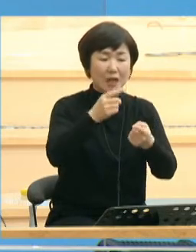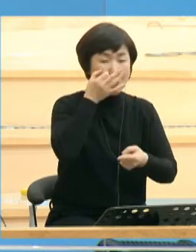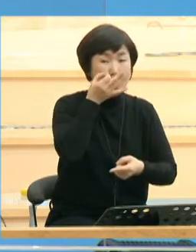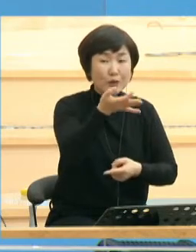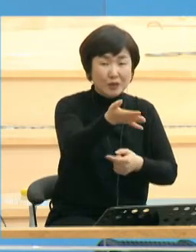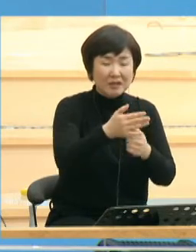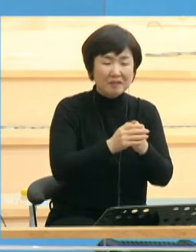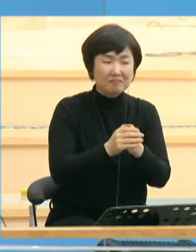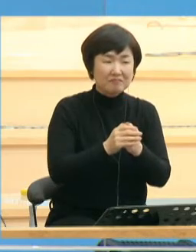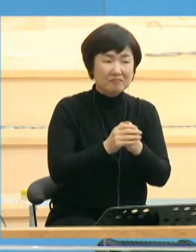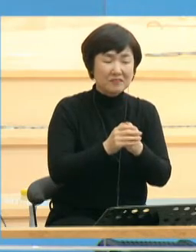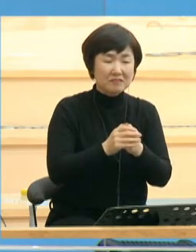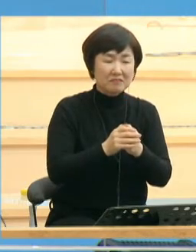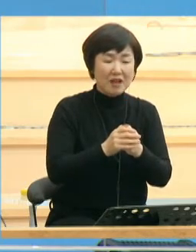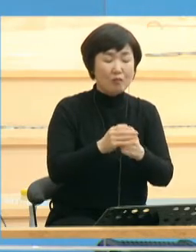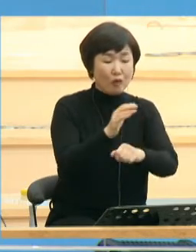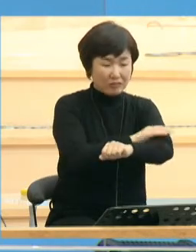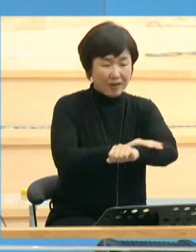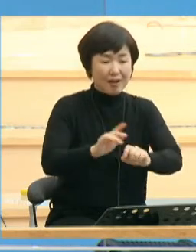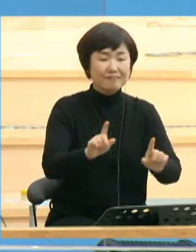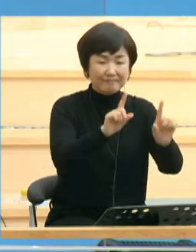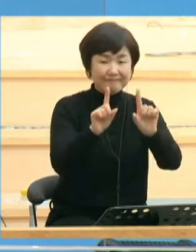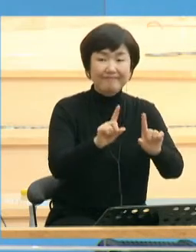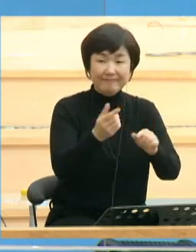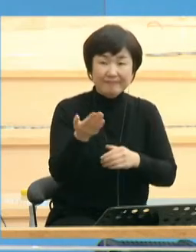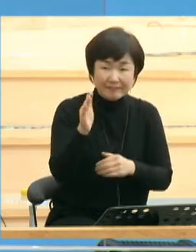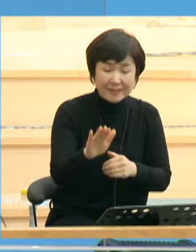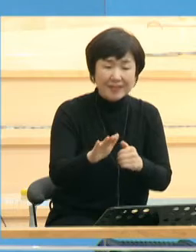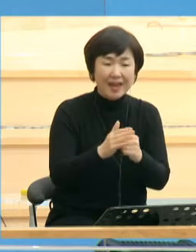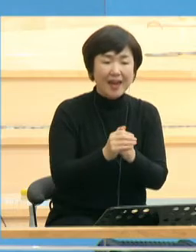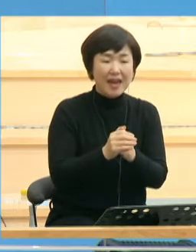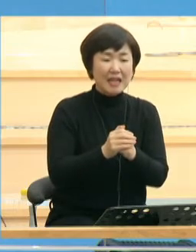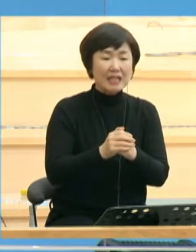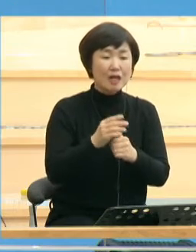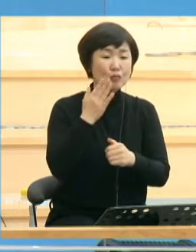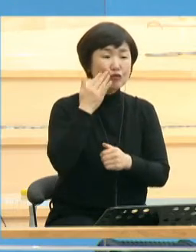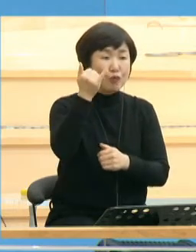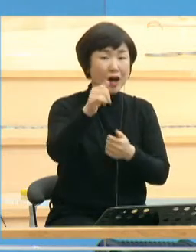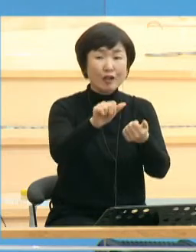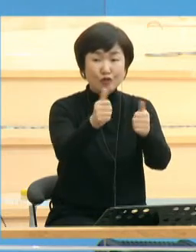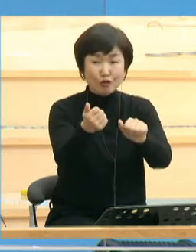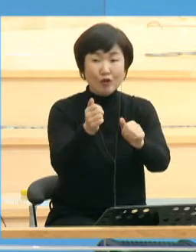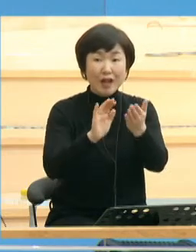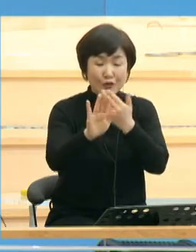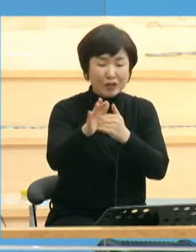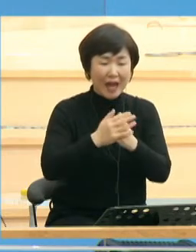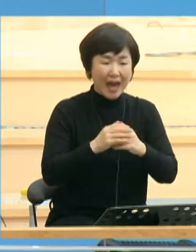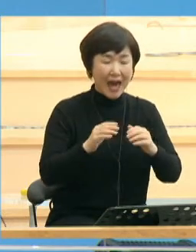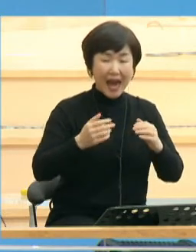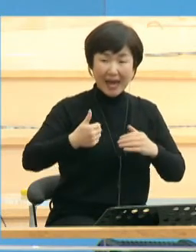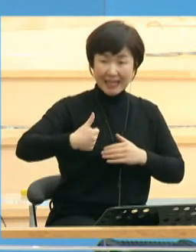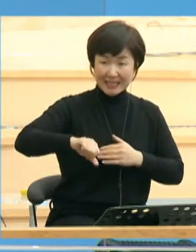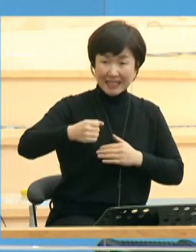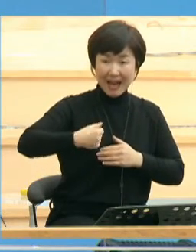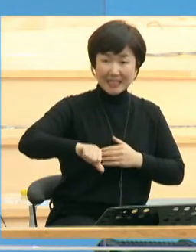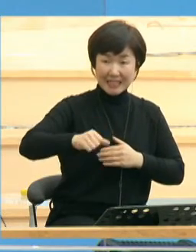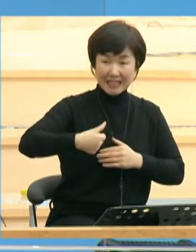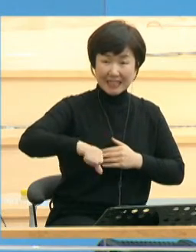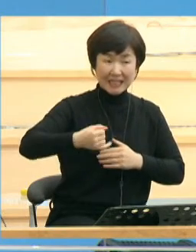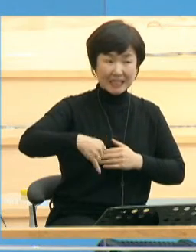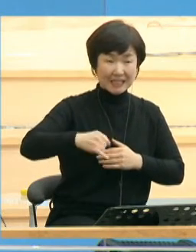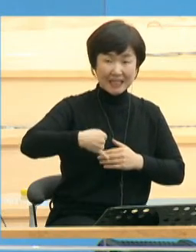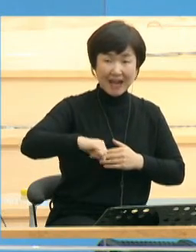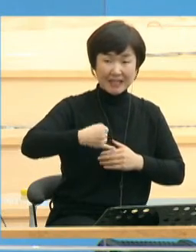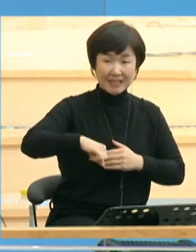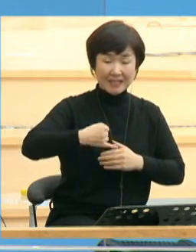별 탈없이 잘 살았습니다 잘 살았는데 딱 세대가 넘어가서 자식 세대가 되니까 그러니까 다음 세대가